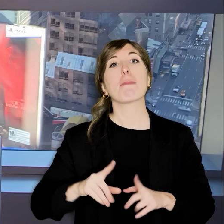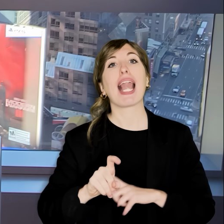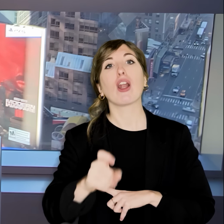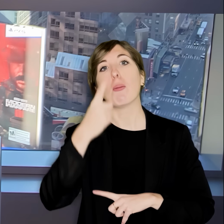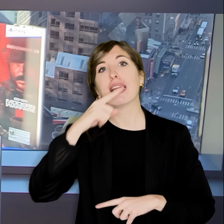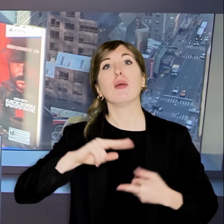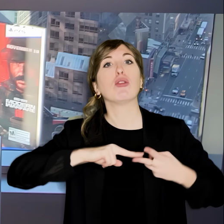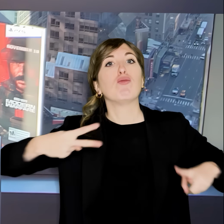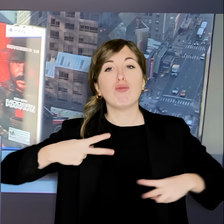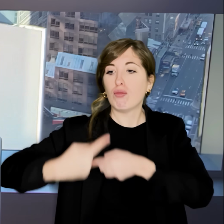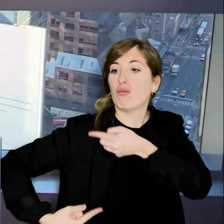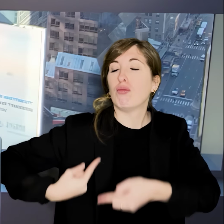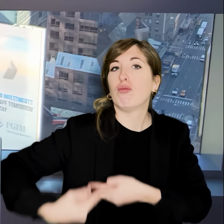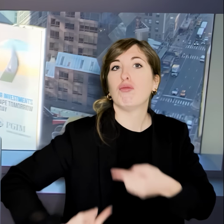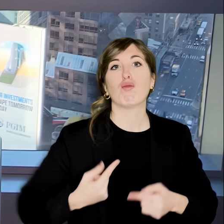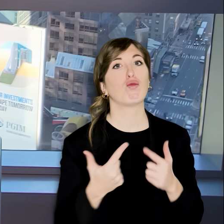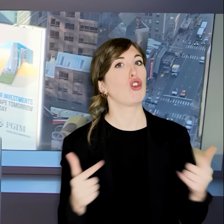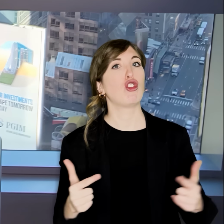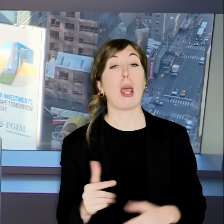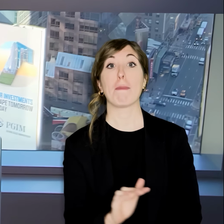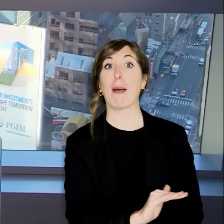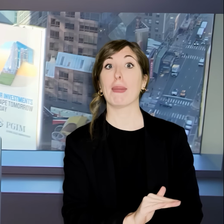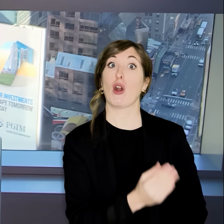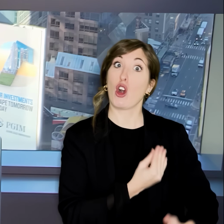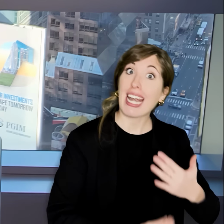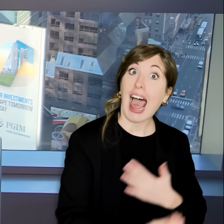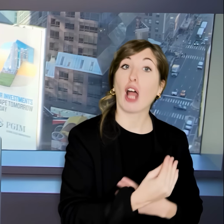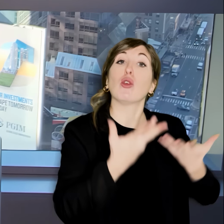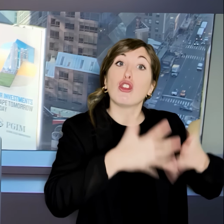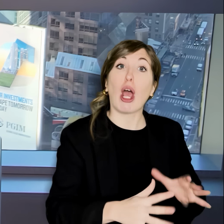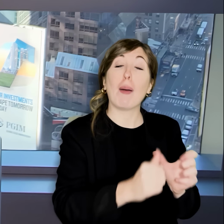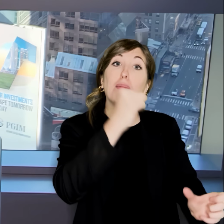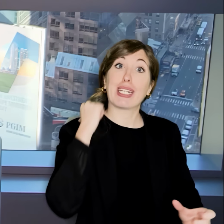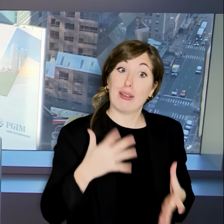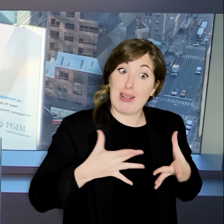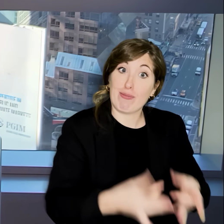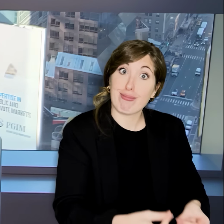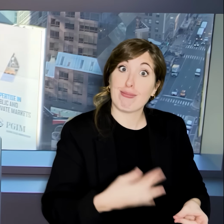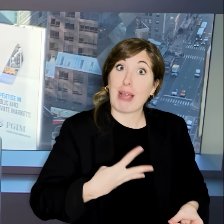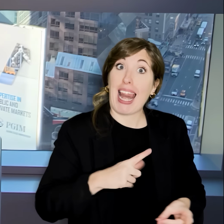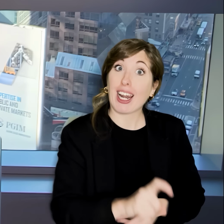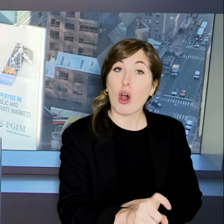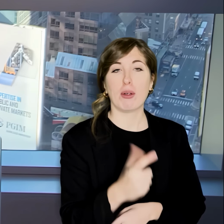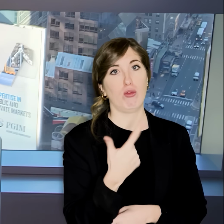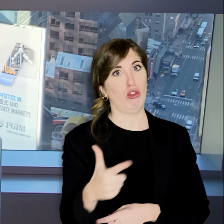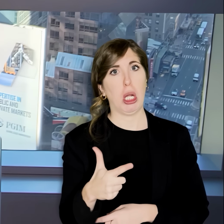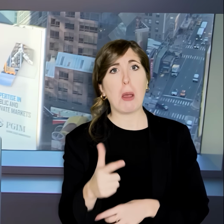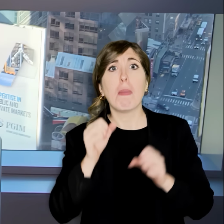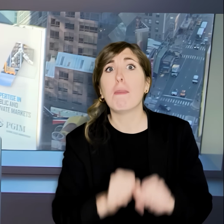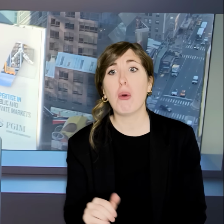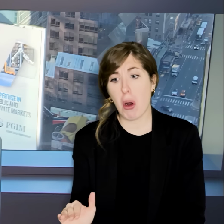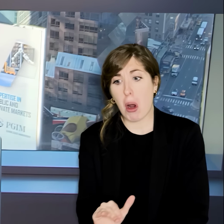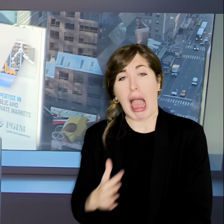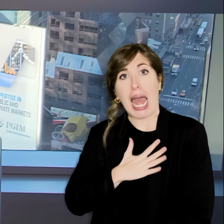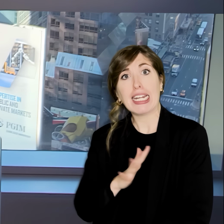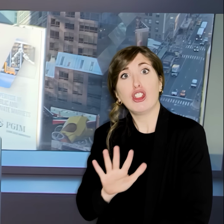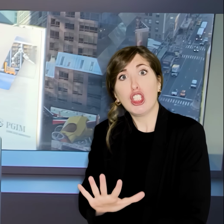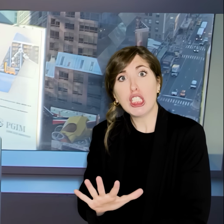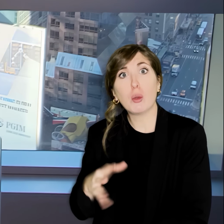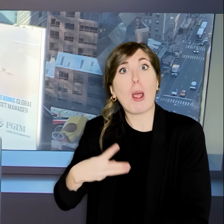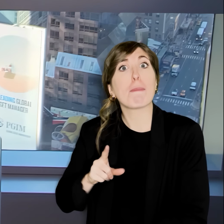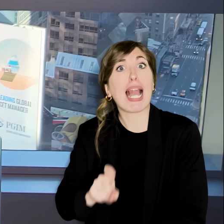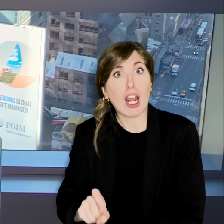ci sono cioè un bambino non nasce col melanoma Ecco questo lo possiamo dire però per il resto può venire anche 5 anni su quei